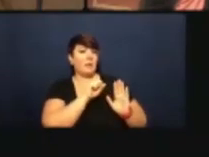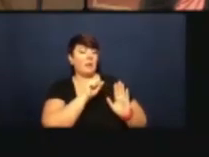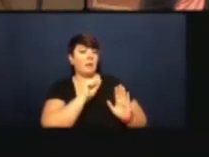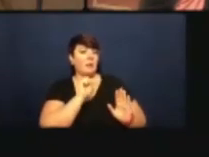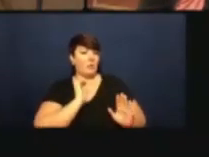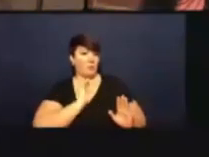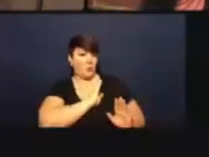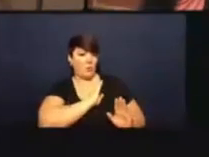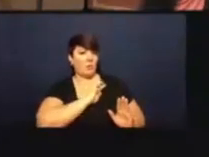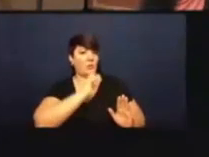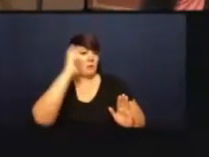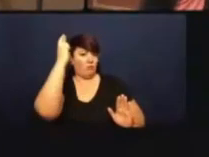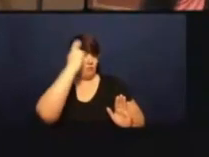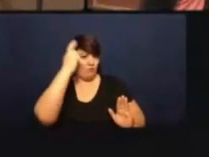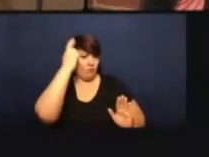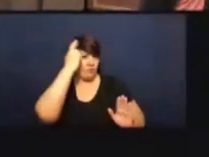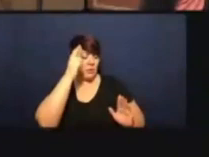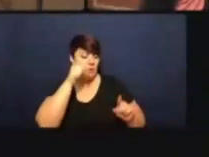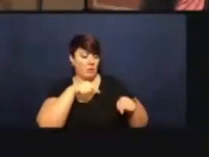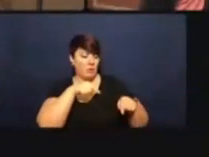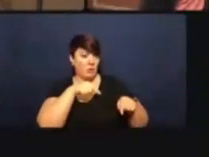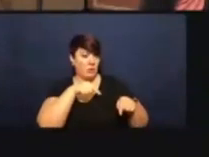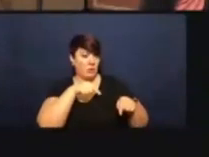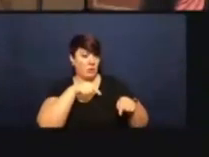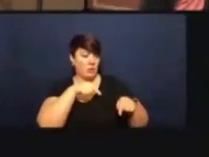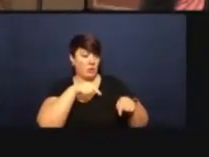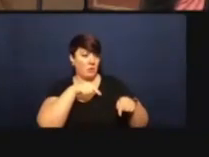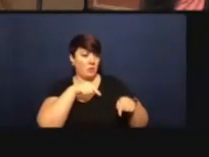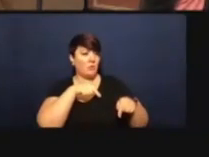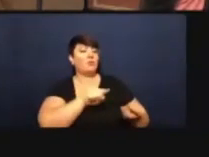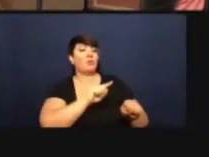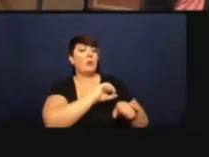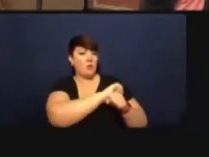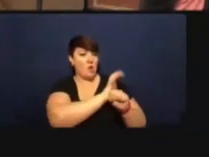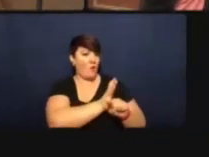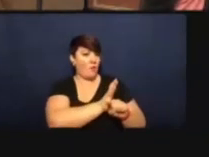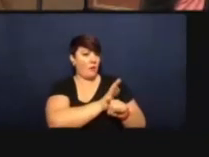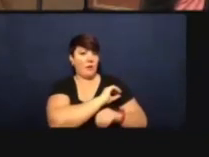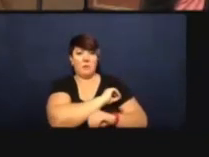imekuwa ikifuatiliwa kwa muda sasa,